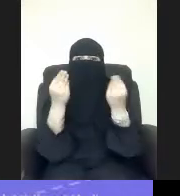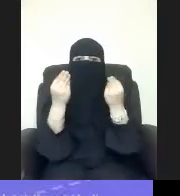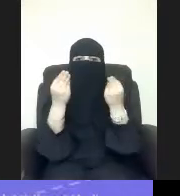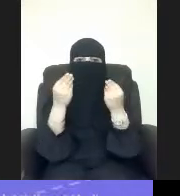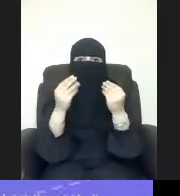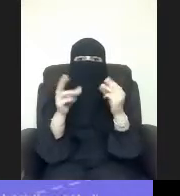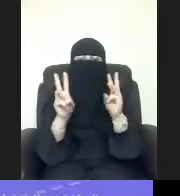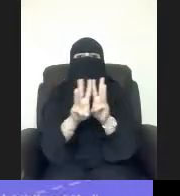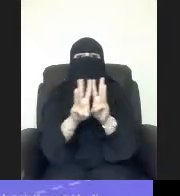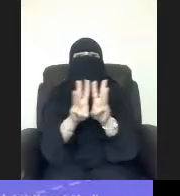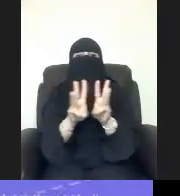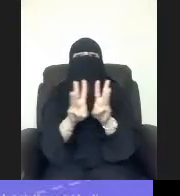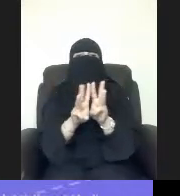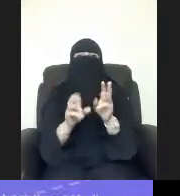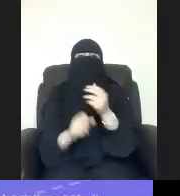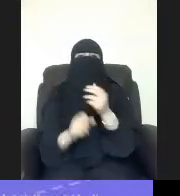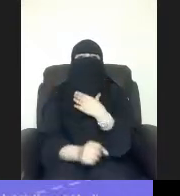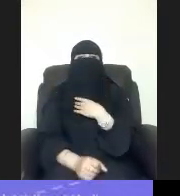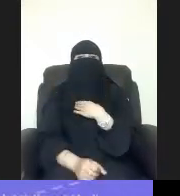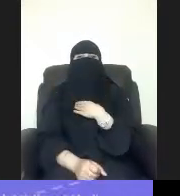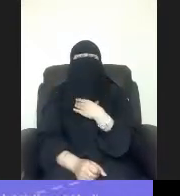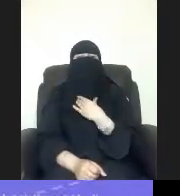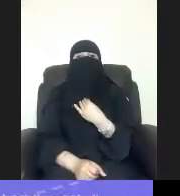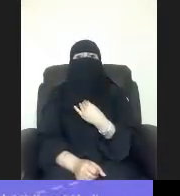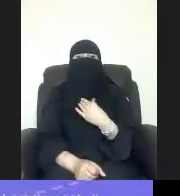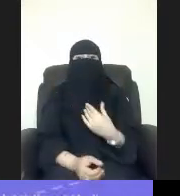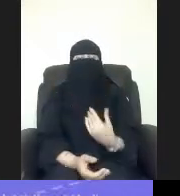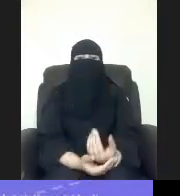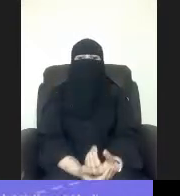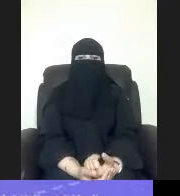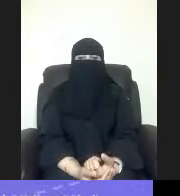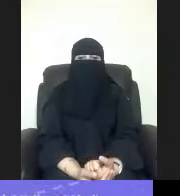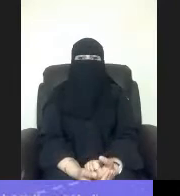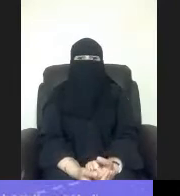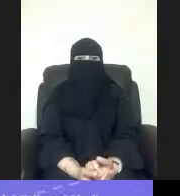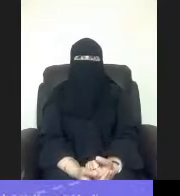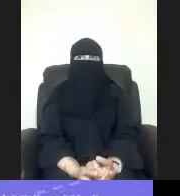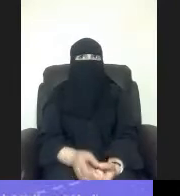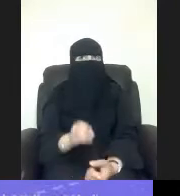والله هذا يعني ما عندي حقيقة إجابة مباشرة.